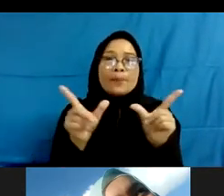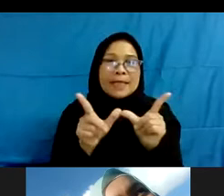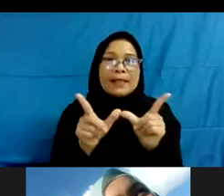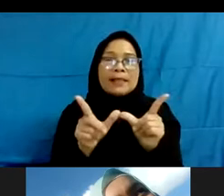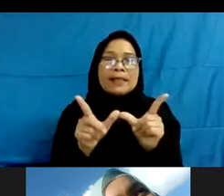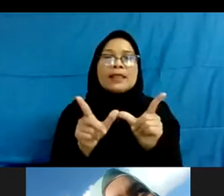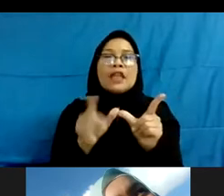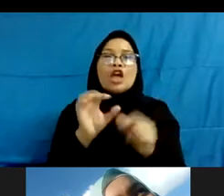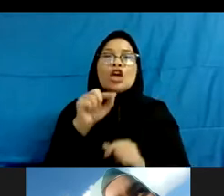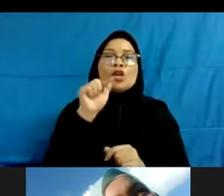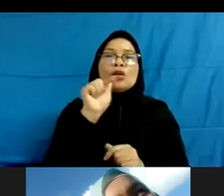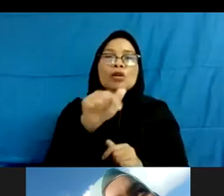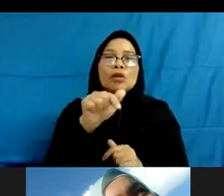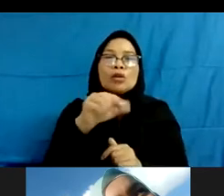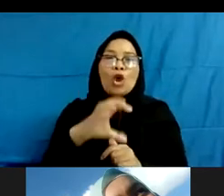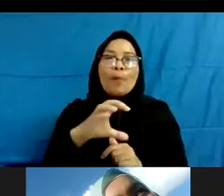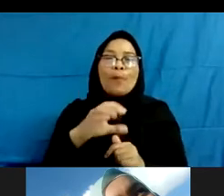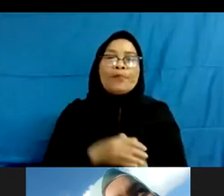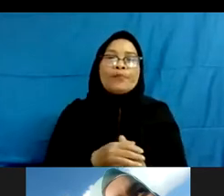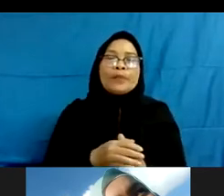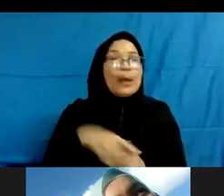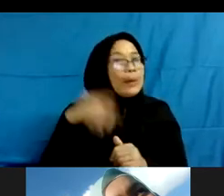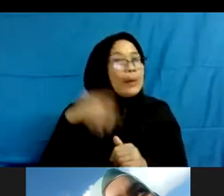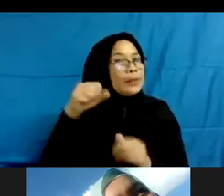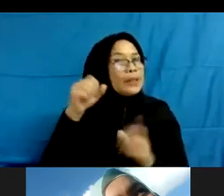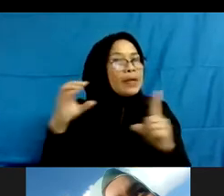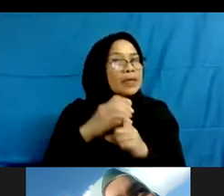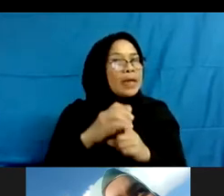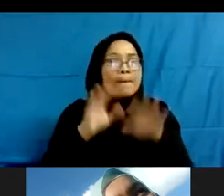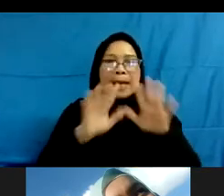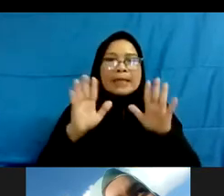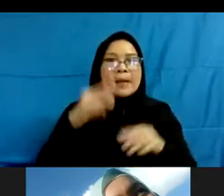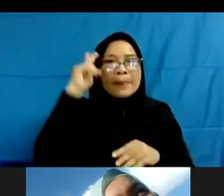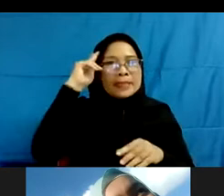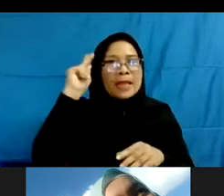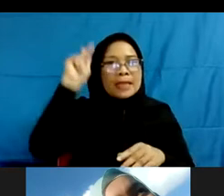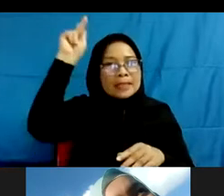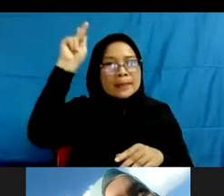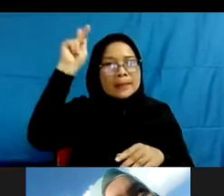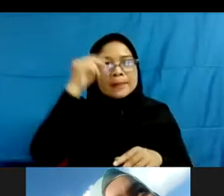ini dari Braille itu kita bisa meraih banyak prestasi gitu ya.